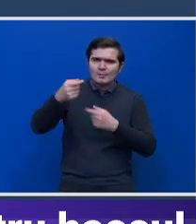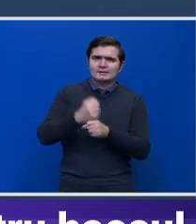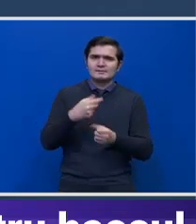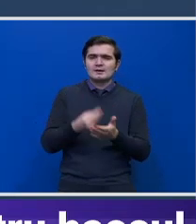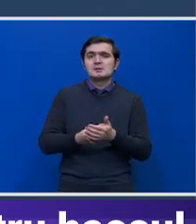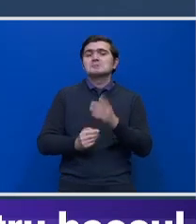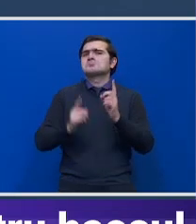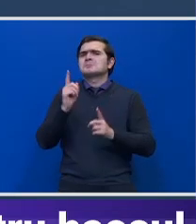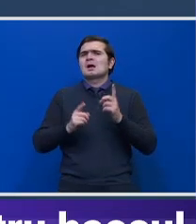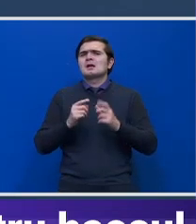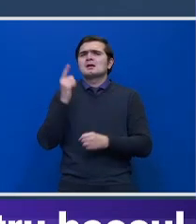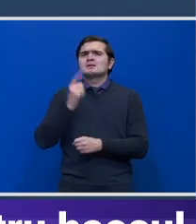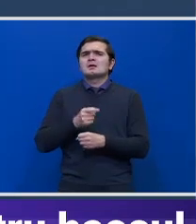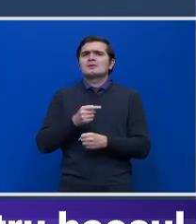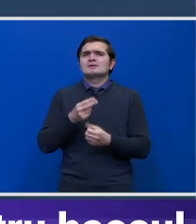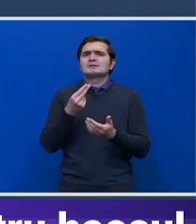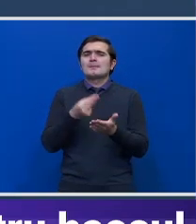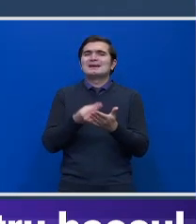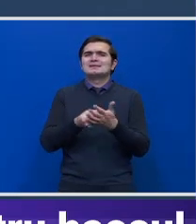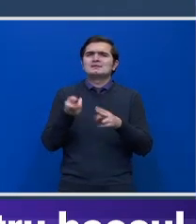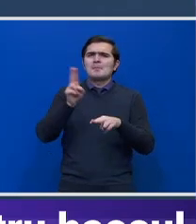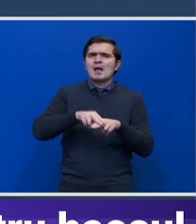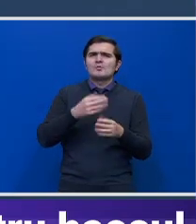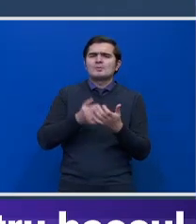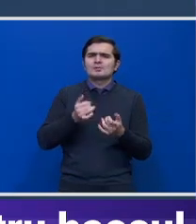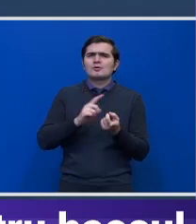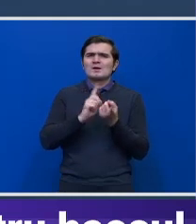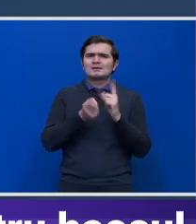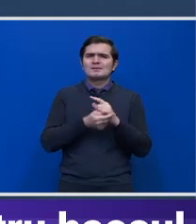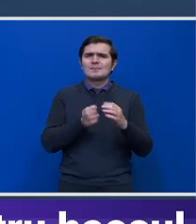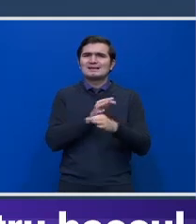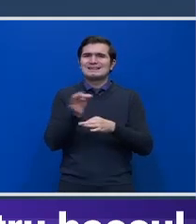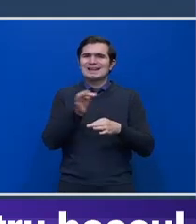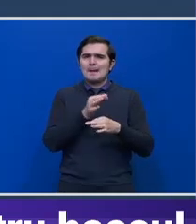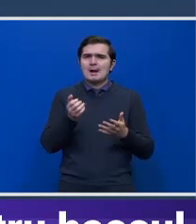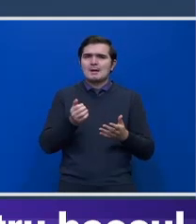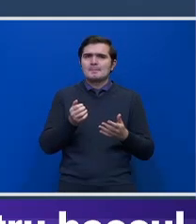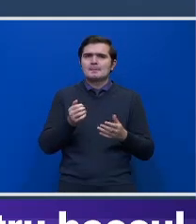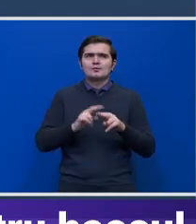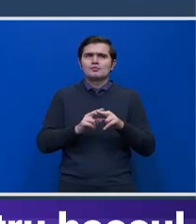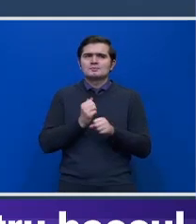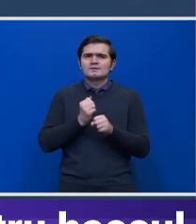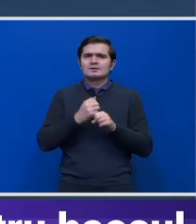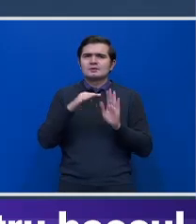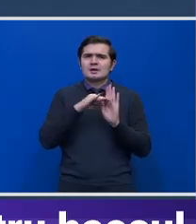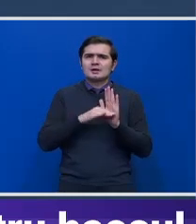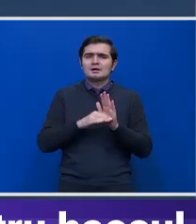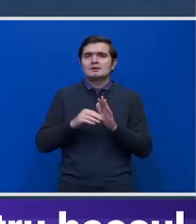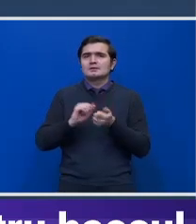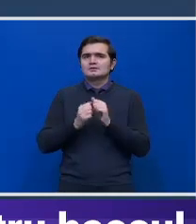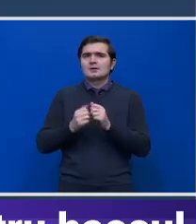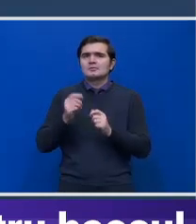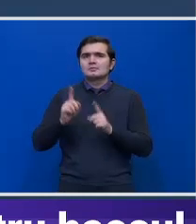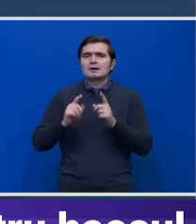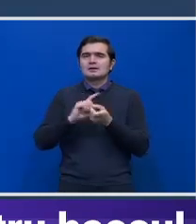dar dacă o să trebuiască să le decontați mai mult, practic, acum schimbați schema. Și asta ar fi prima. Deci, cum se face reglarea? Și doi, dacă ați făcut modificări pe